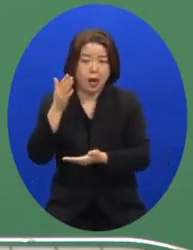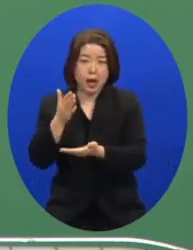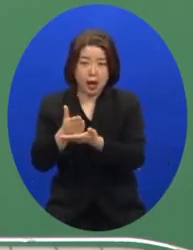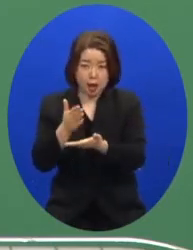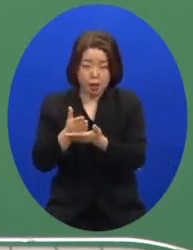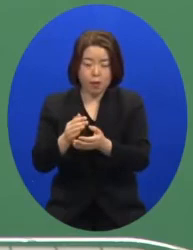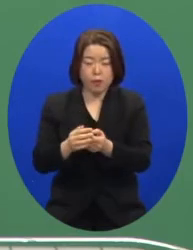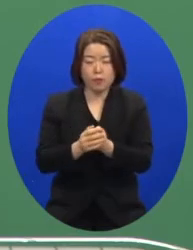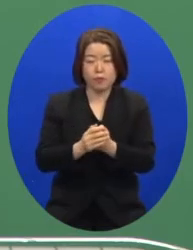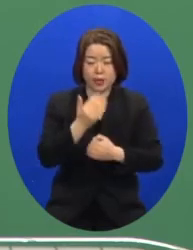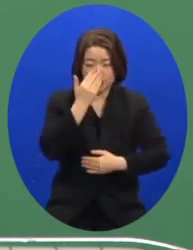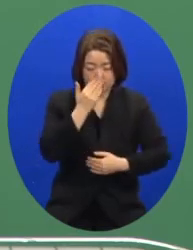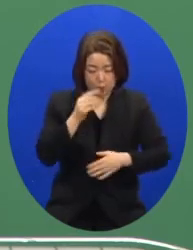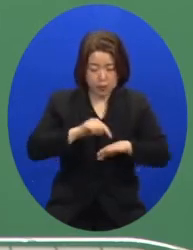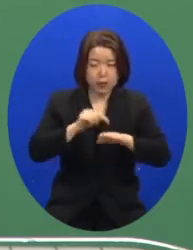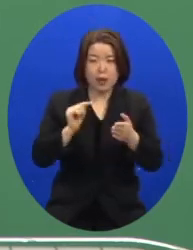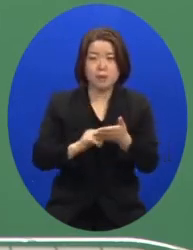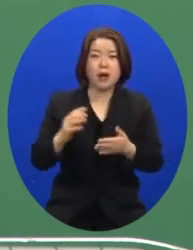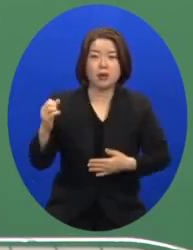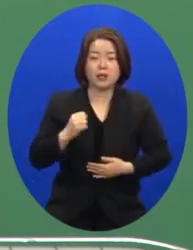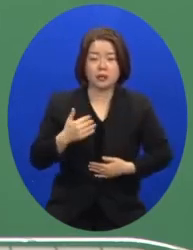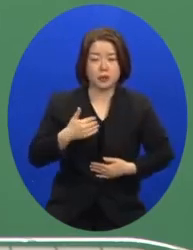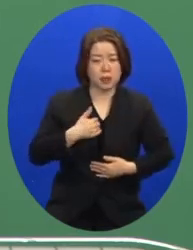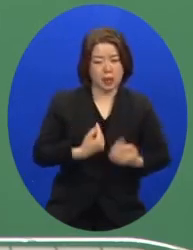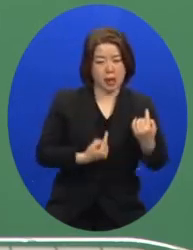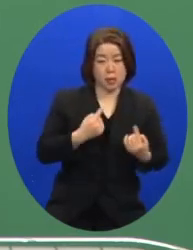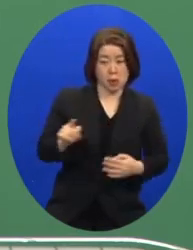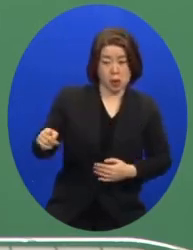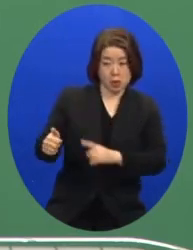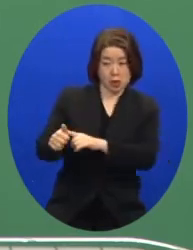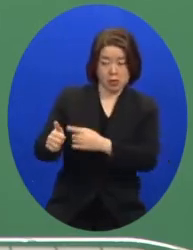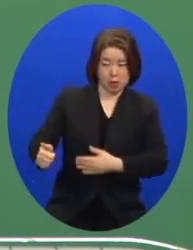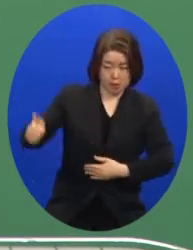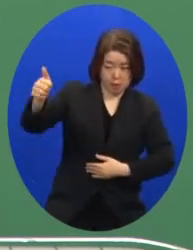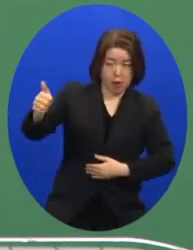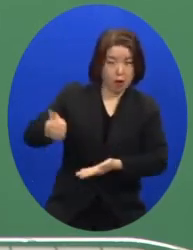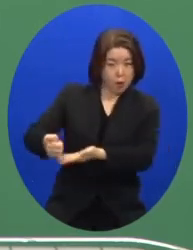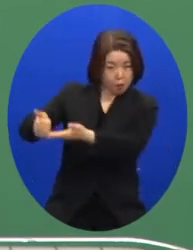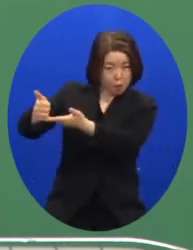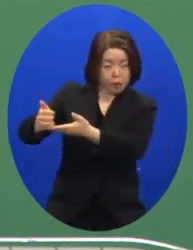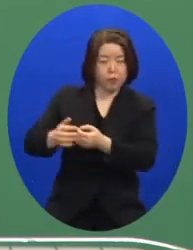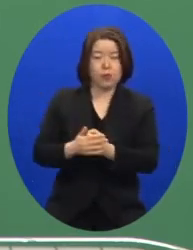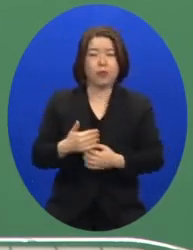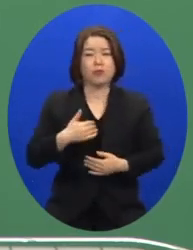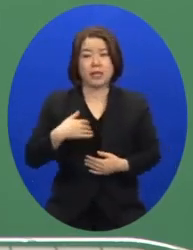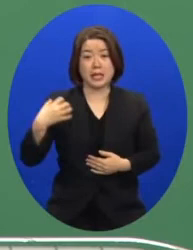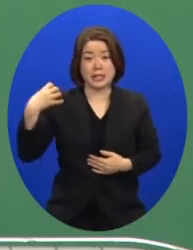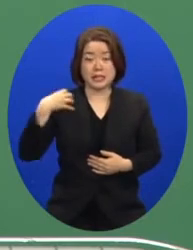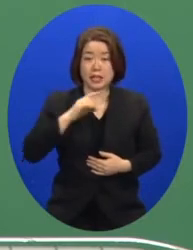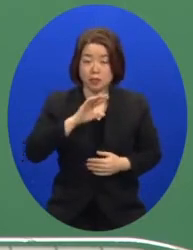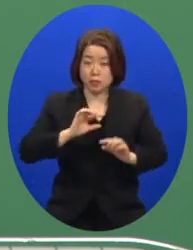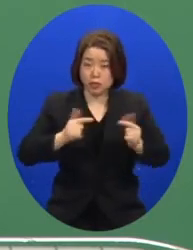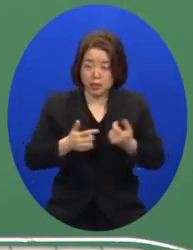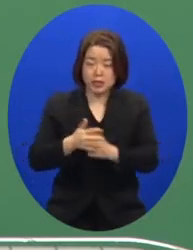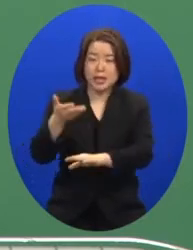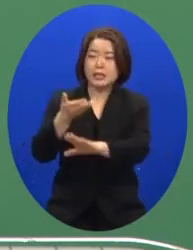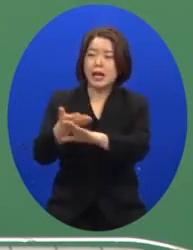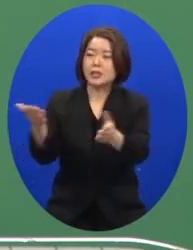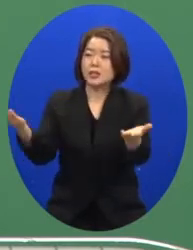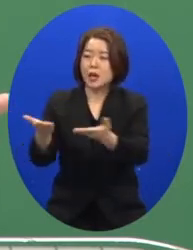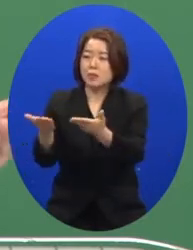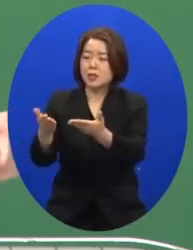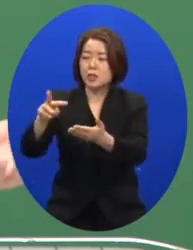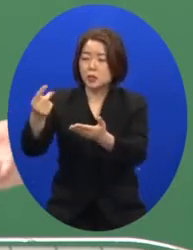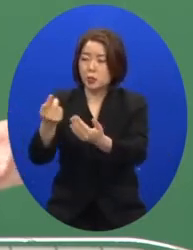겸손한 마음으로 자기보다 남을 낫게 여기고 내 책임을 다할 뿐만 아니고 다른 사람이 일까지